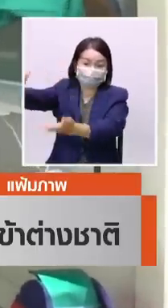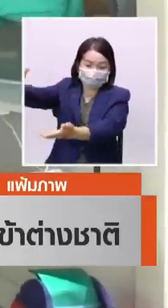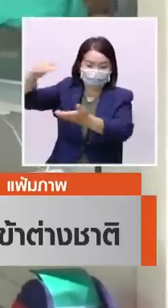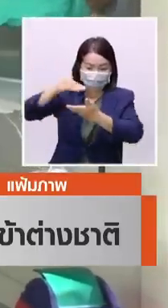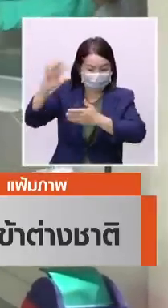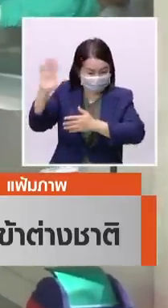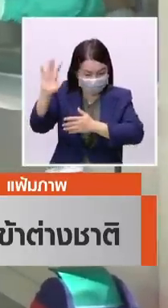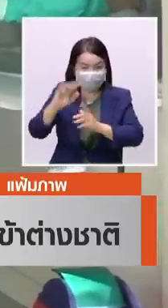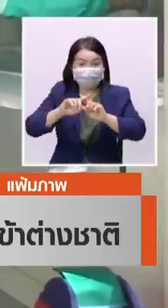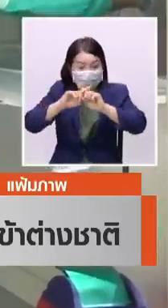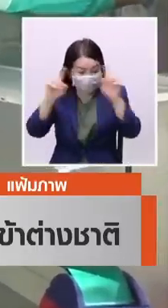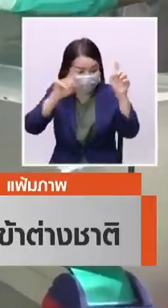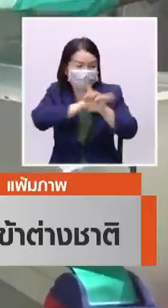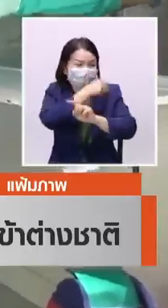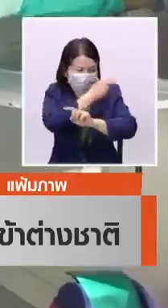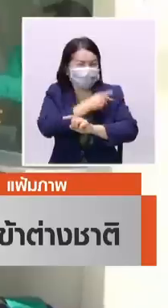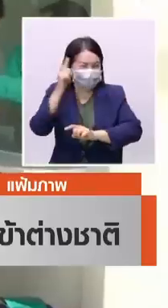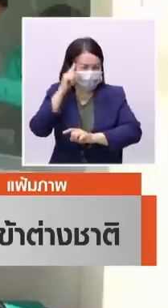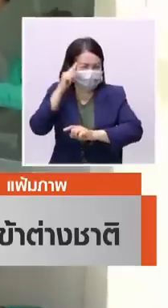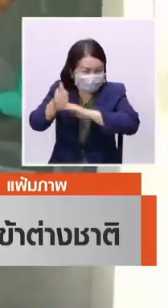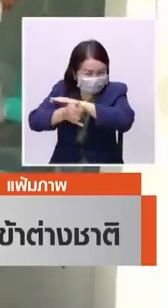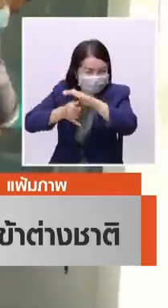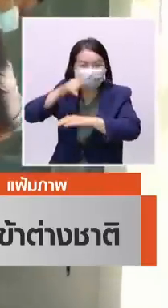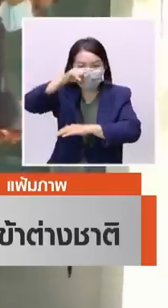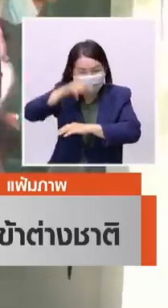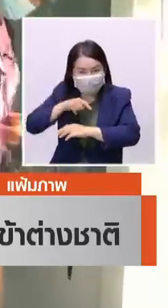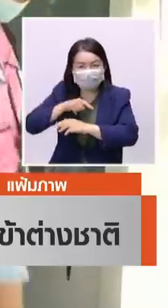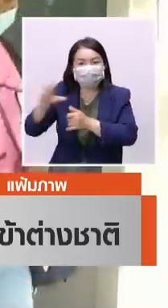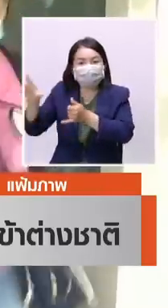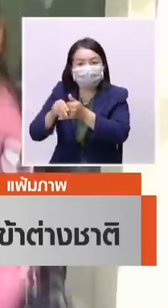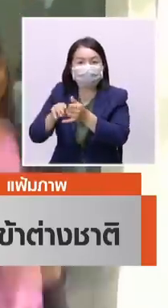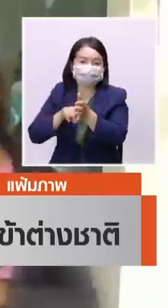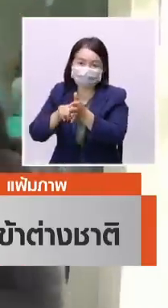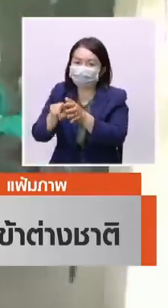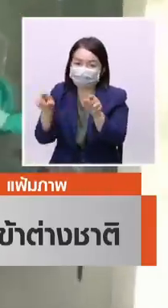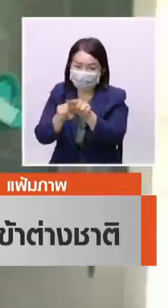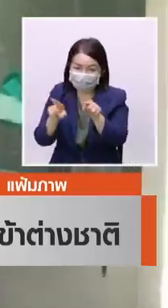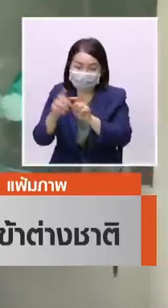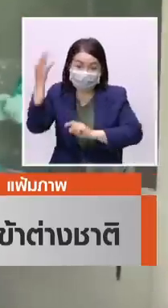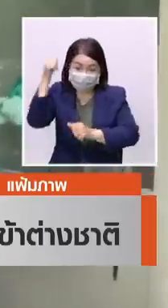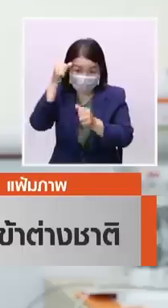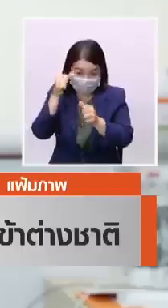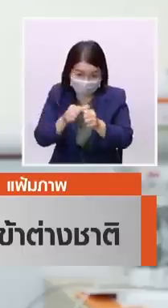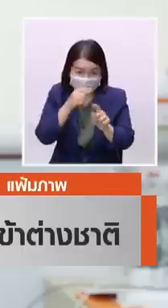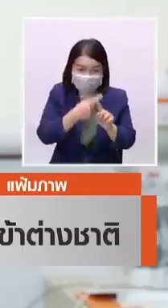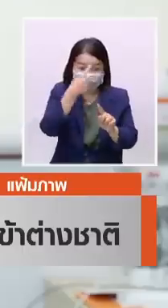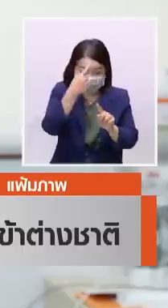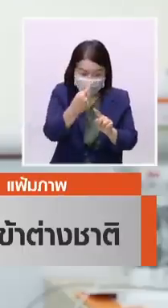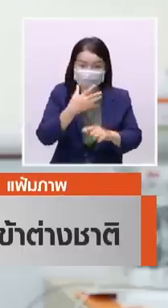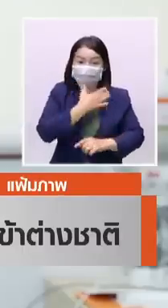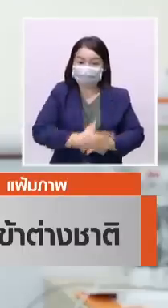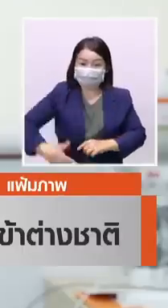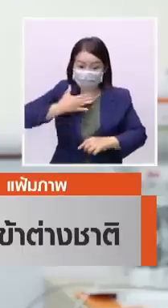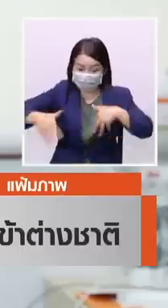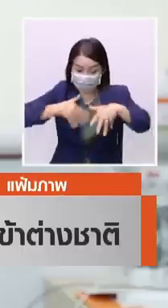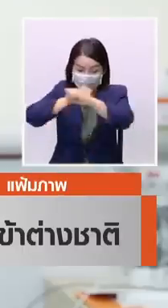หมอค่ะบอกเชื่อว่าต้องมีการเล็ดลอดเข้าถ่ายอย่างแน่นอนอย่างเช่นเหตุการณ์เดือนมกราคมที่ผ่านมาคะและเราต้องกาด